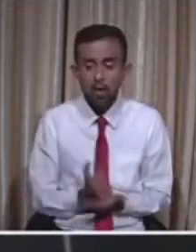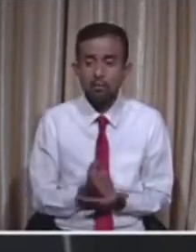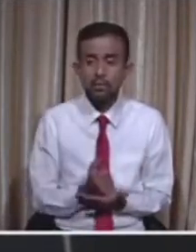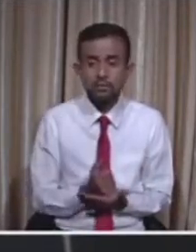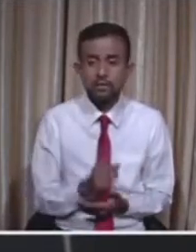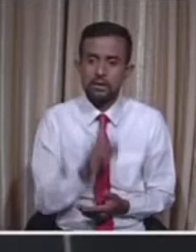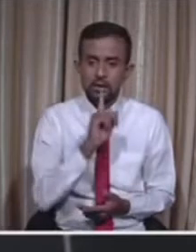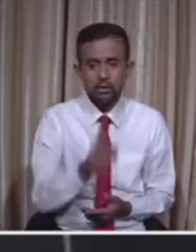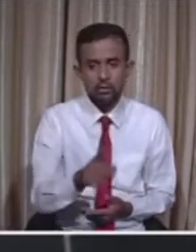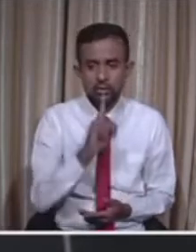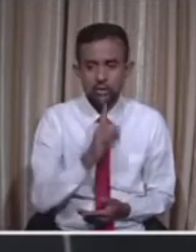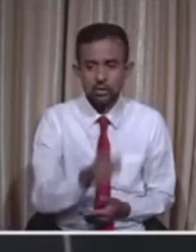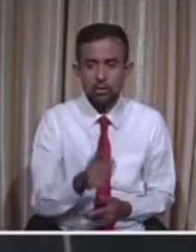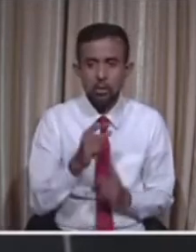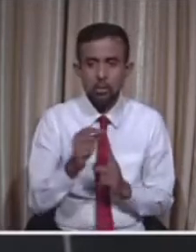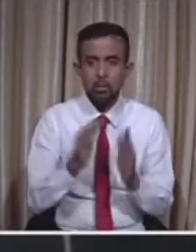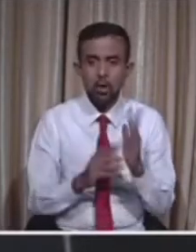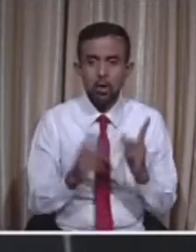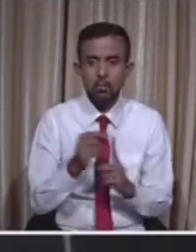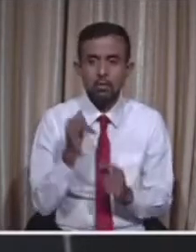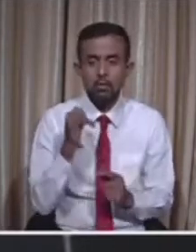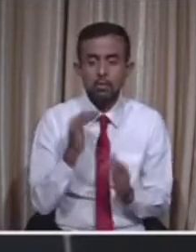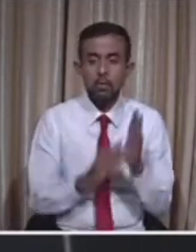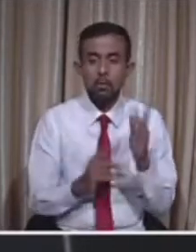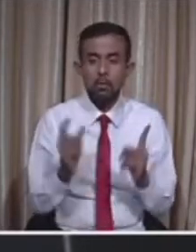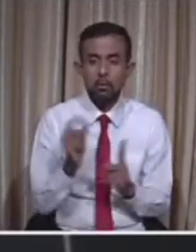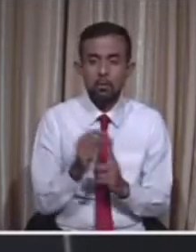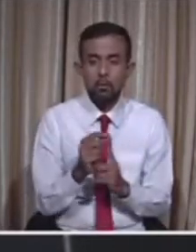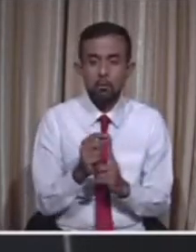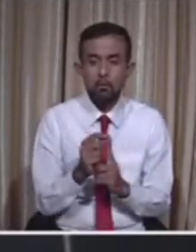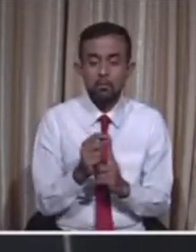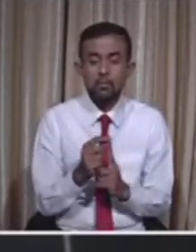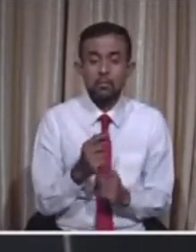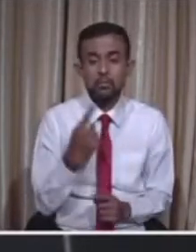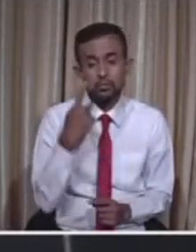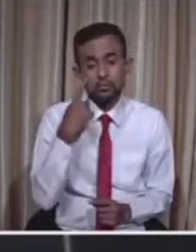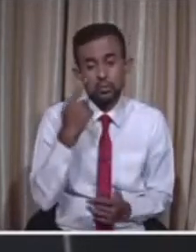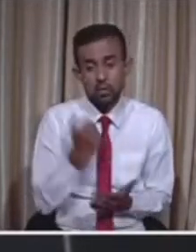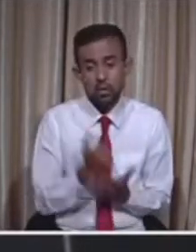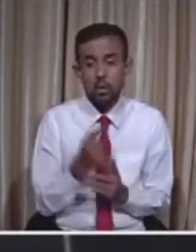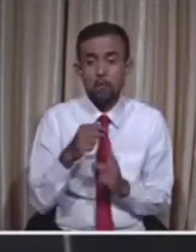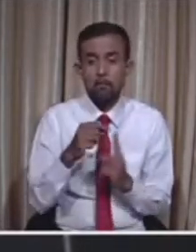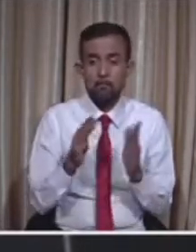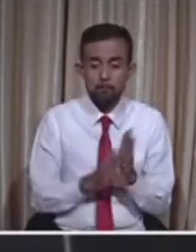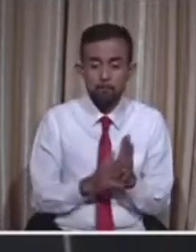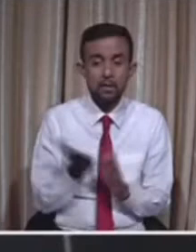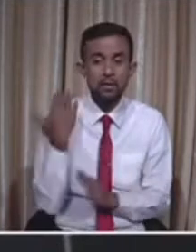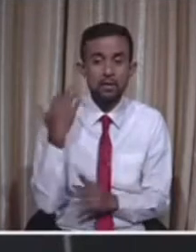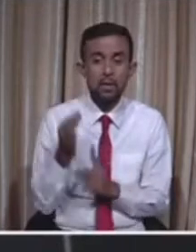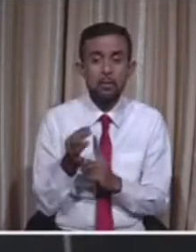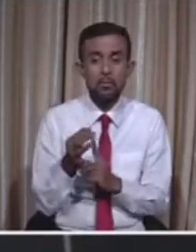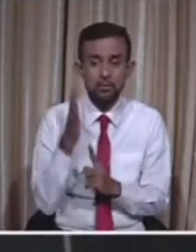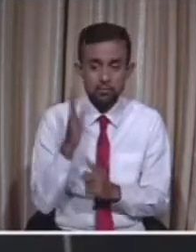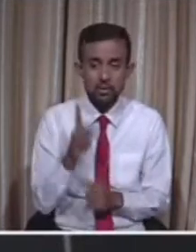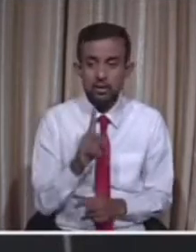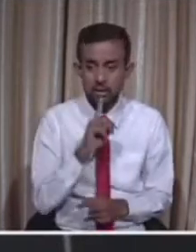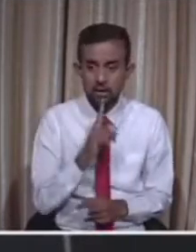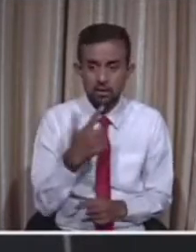තැන්වලදී කිව්වා. අපේ මන්ත්‍රීවරු සමහර මන්ත්‍රීවරු බොහොම සංවේදීව අගමැතිතුමා හිටපු ජනාධිපතිතුමා හිටපු තැන්වලදී